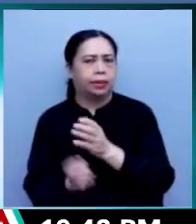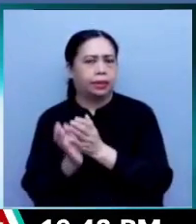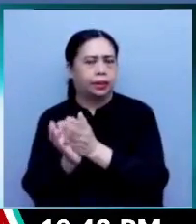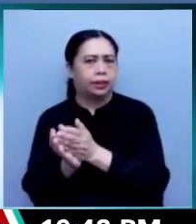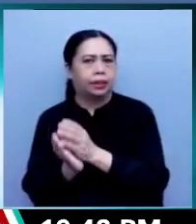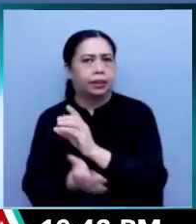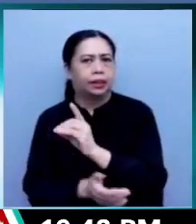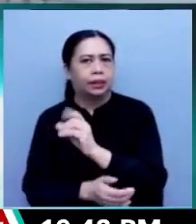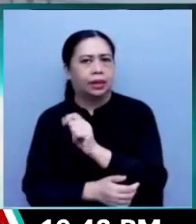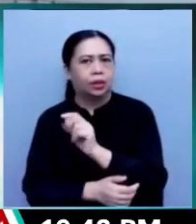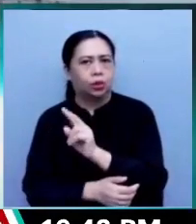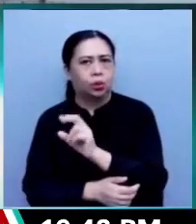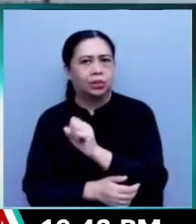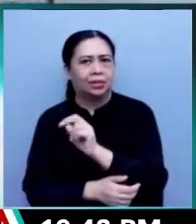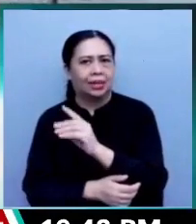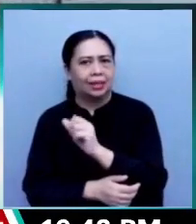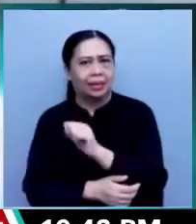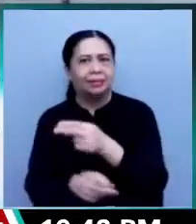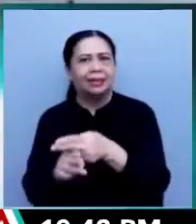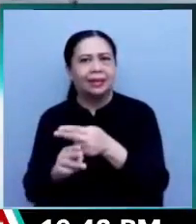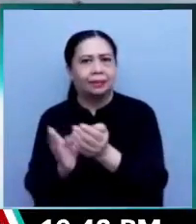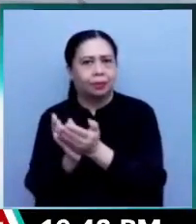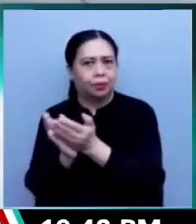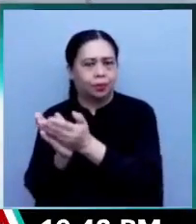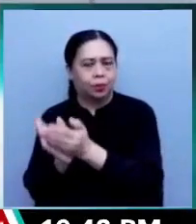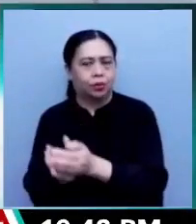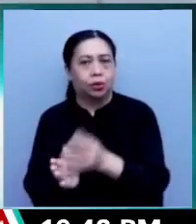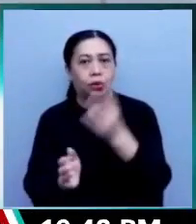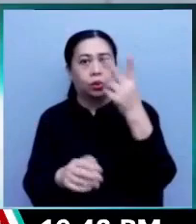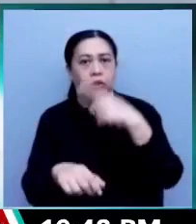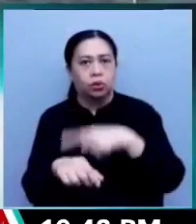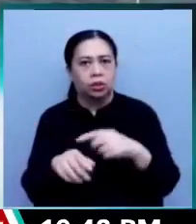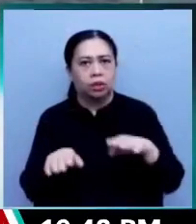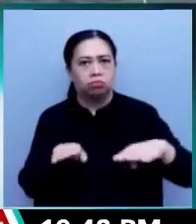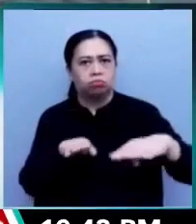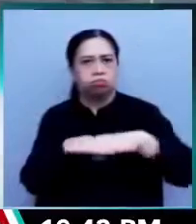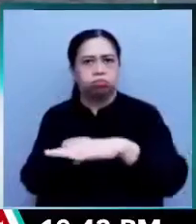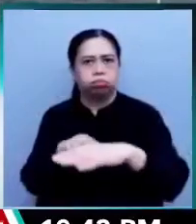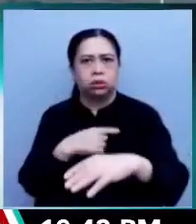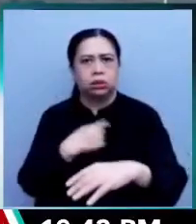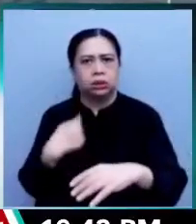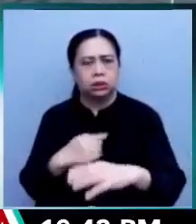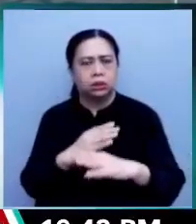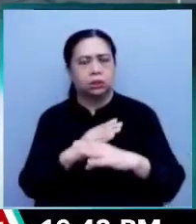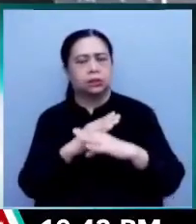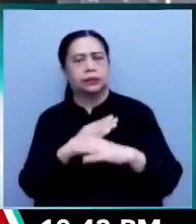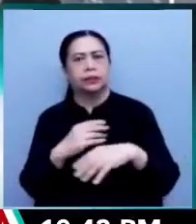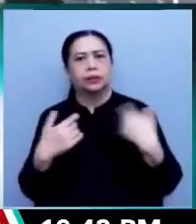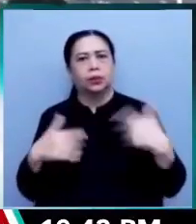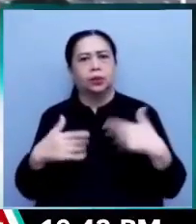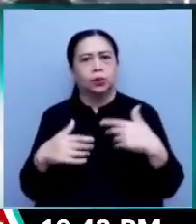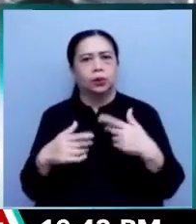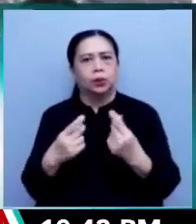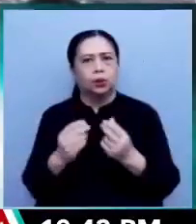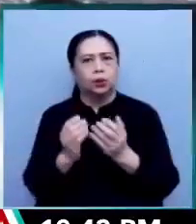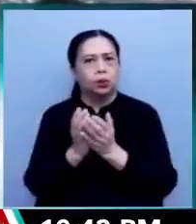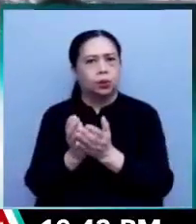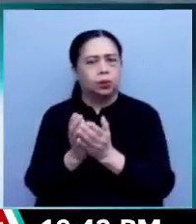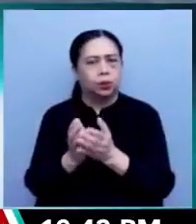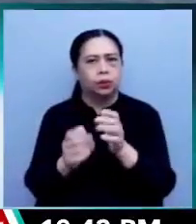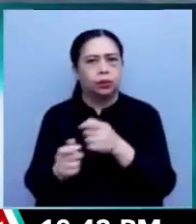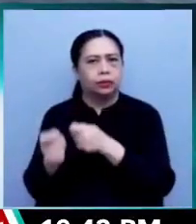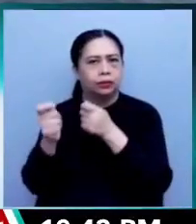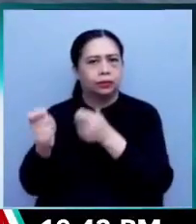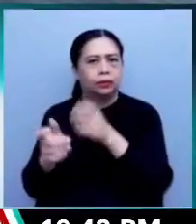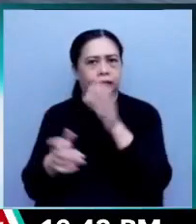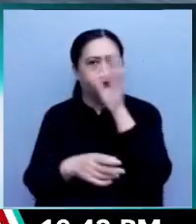China Coast Guard. 2 beses din itong hinarang ng barko ng China. Nagtulong-tulong ang mga bangka ng mga mangingisdang Pilipino